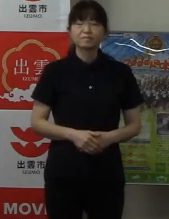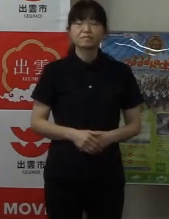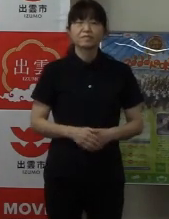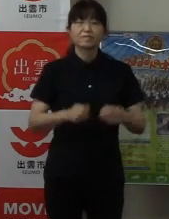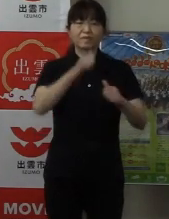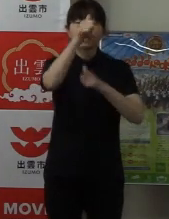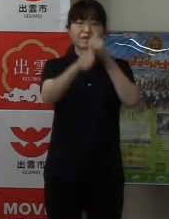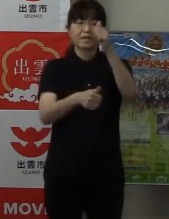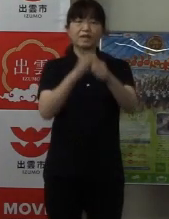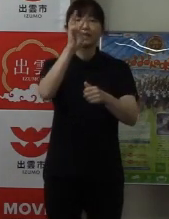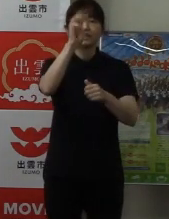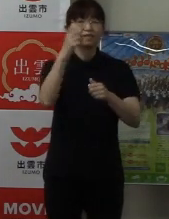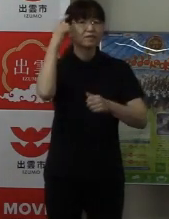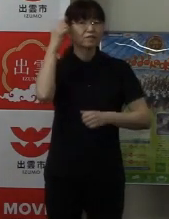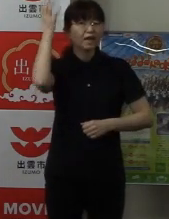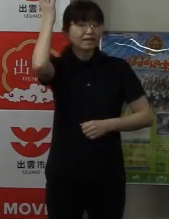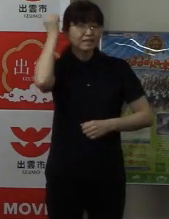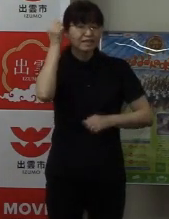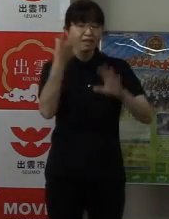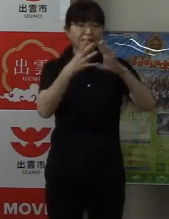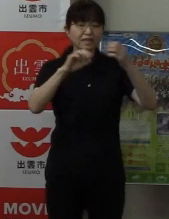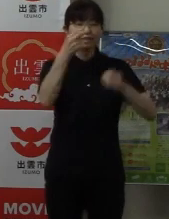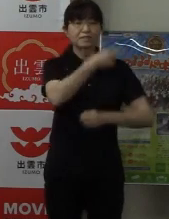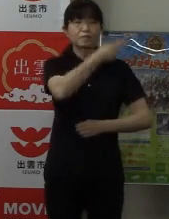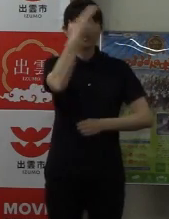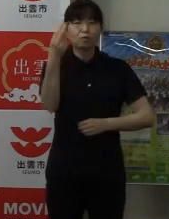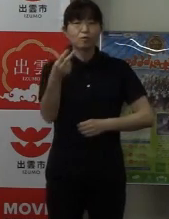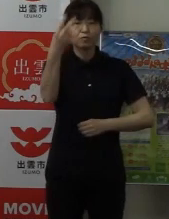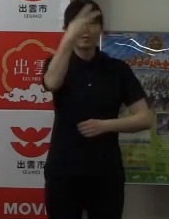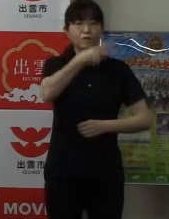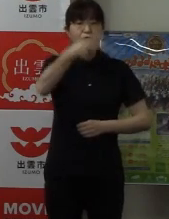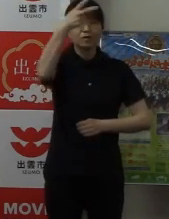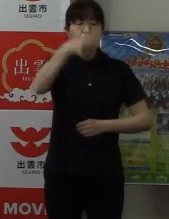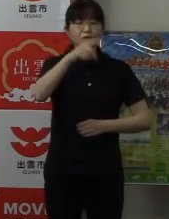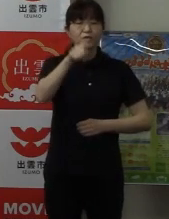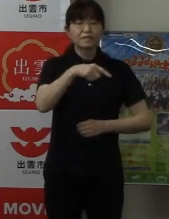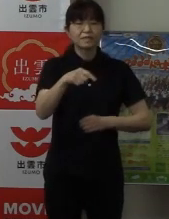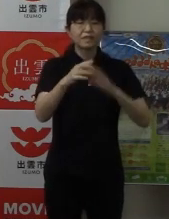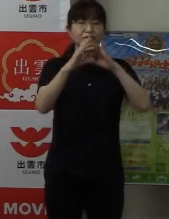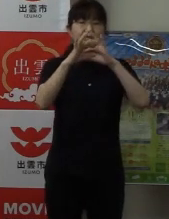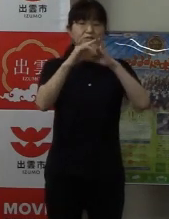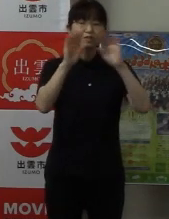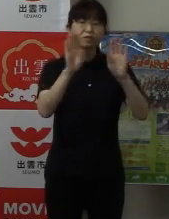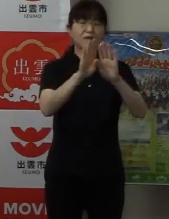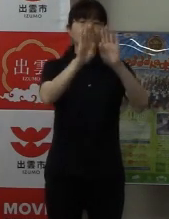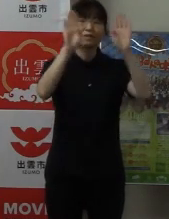第30回記念出雲ドームの2000人の吹奏楽の開催について、